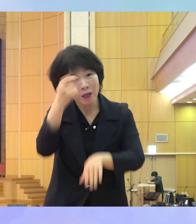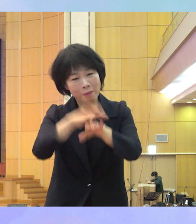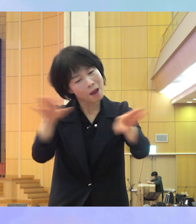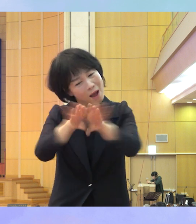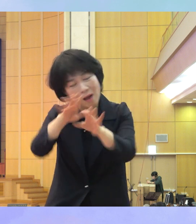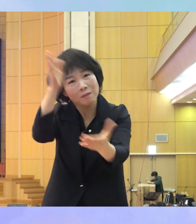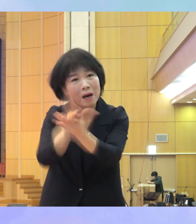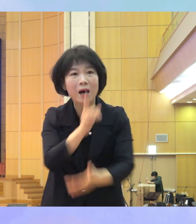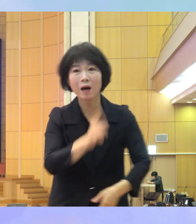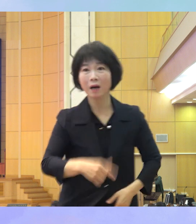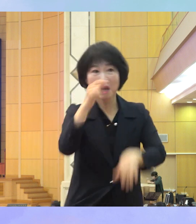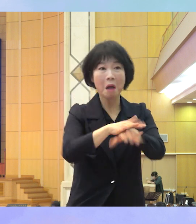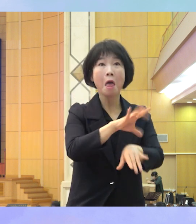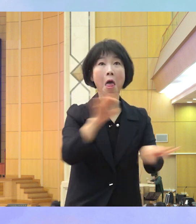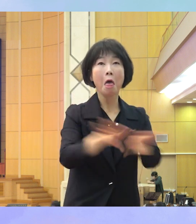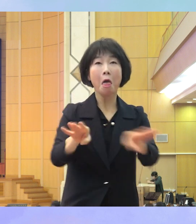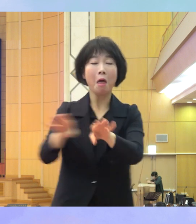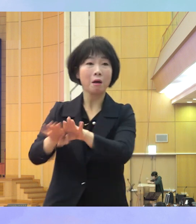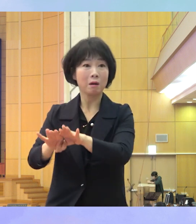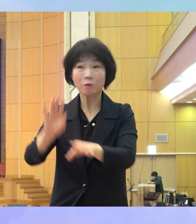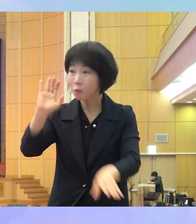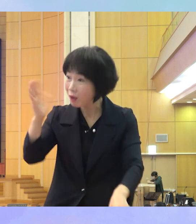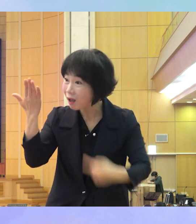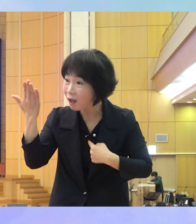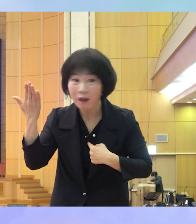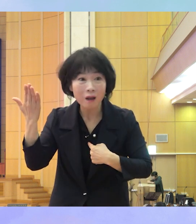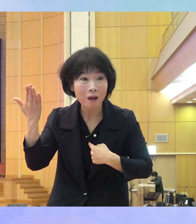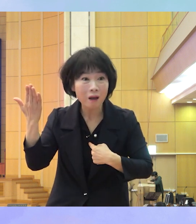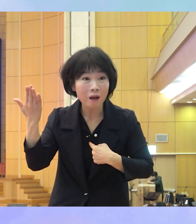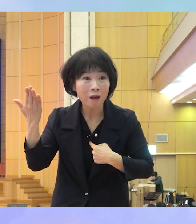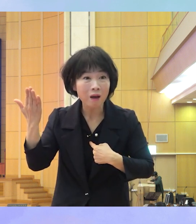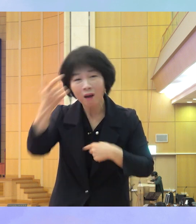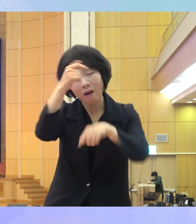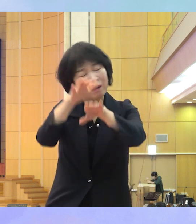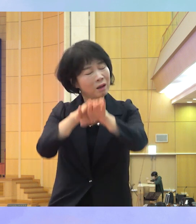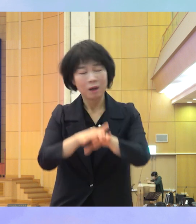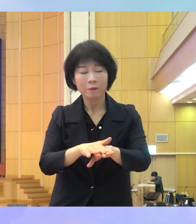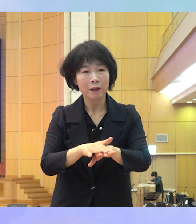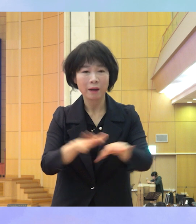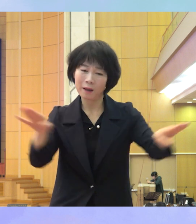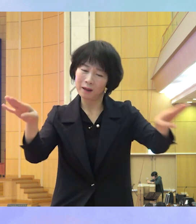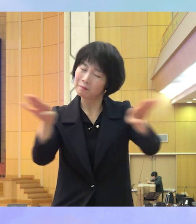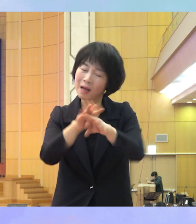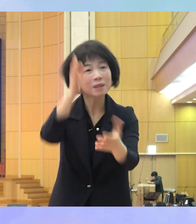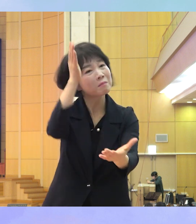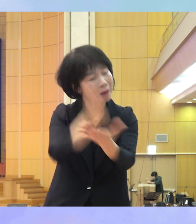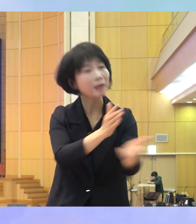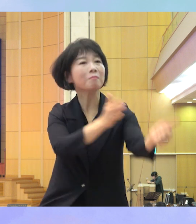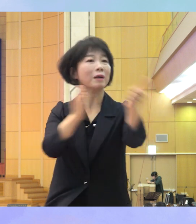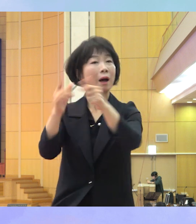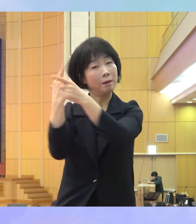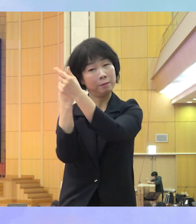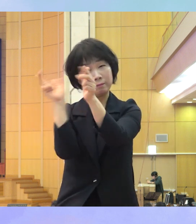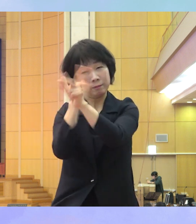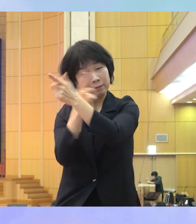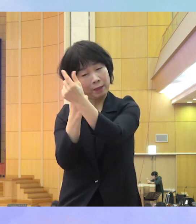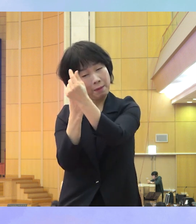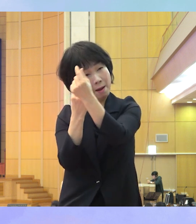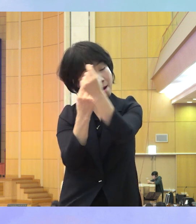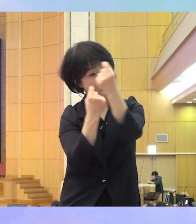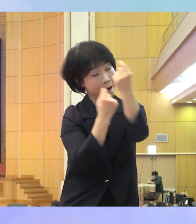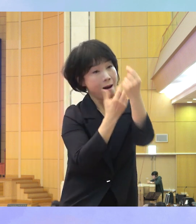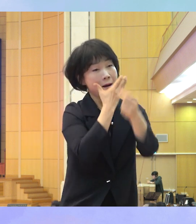절대 주일 빼먹지 마세요. 수요 예배든 금요 예배든 빼먹지 마세요. 교육, 요즘에 교육하고 있는데